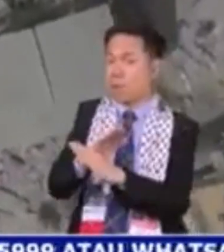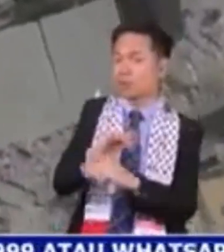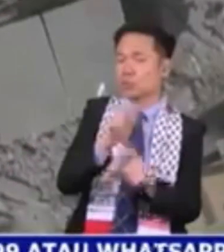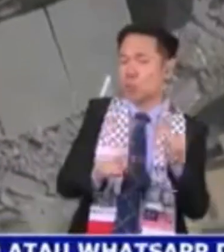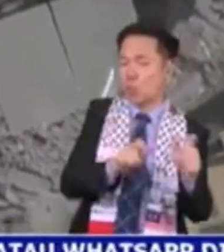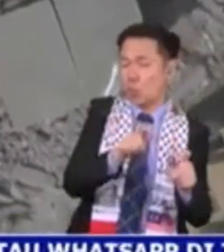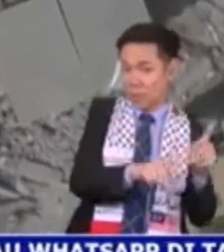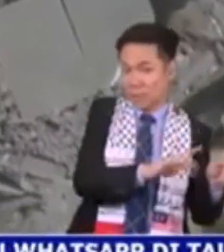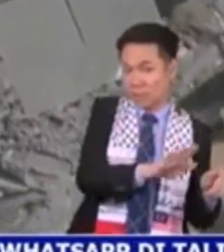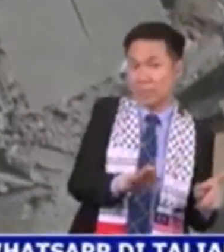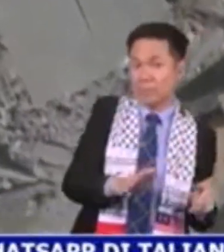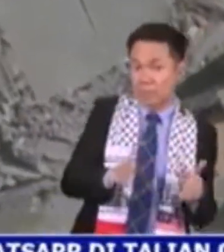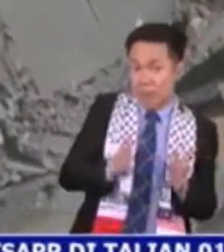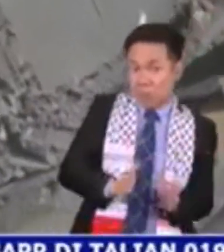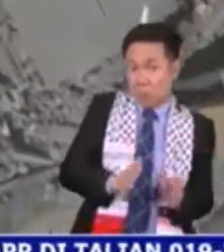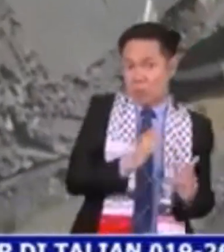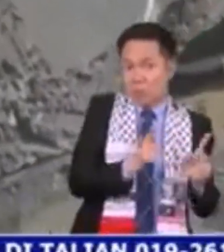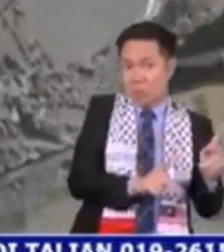bantuan kemanusiaan